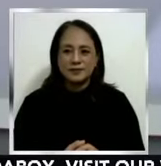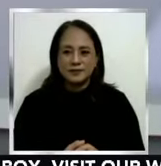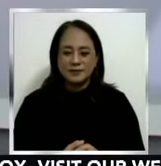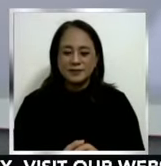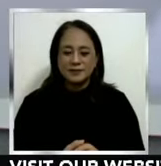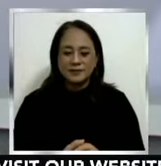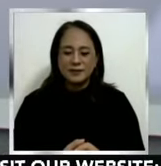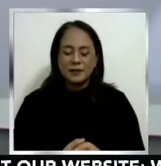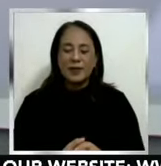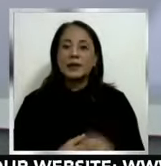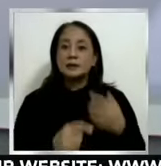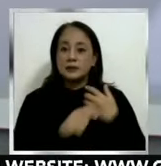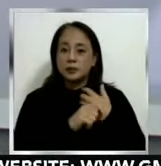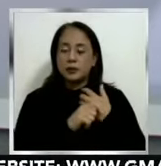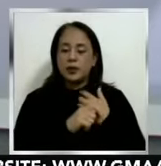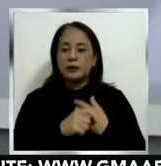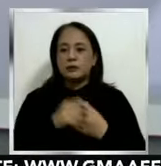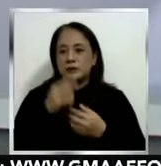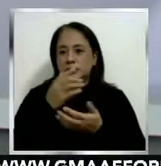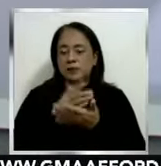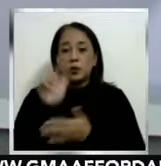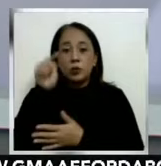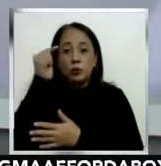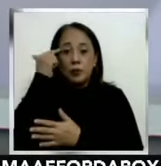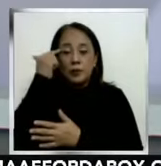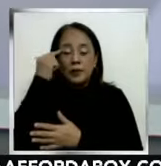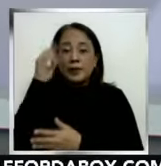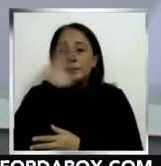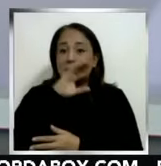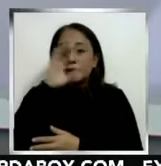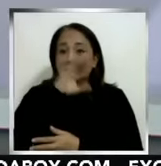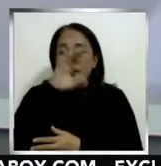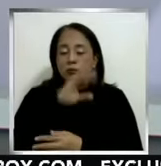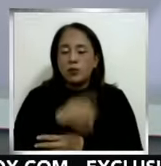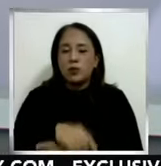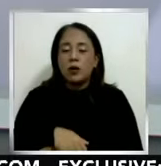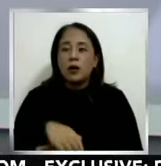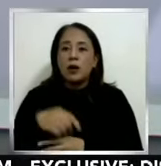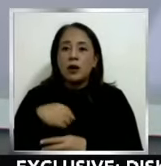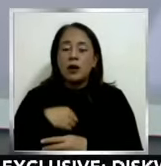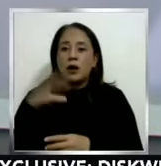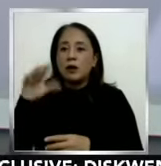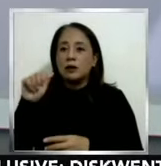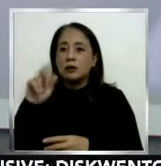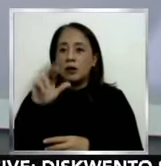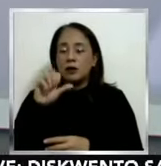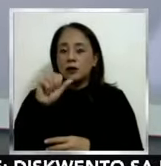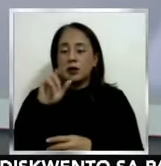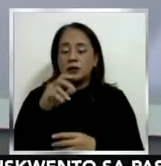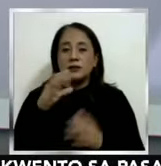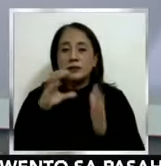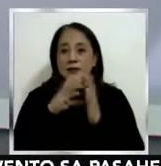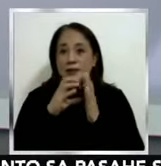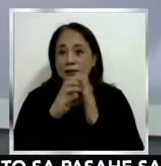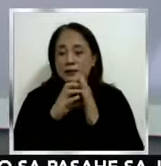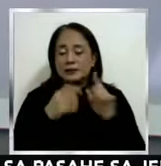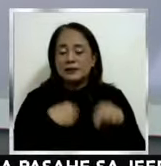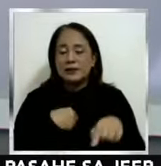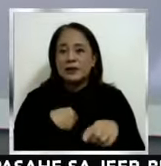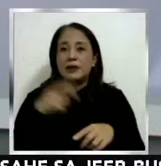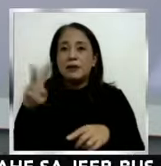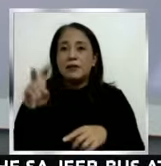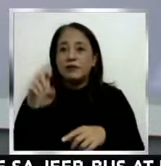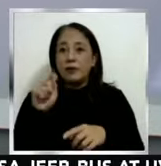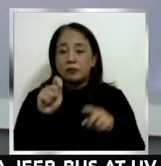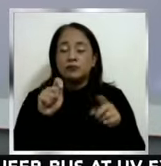Pansamantalang ipinatigil ng gobernador ng Cebu ang utos ng Karkar City Veterinary Office na patayin lahat ng mga